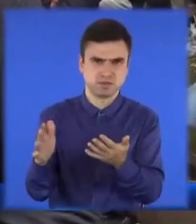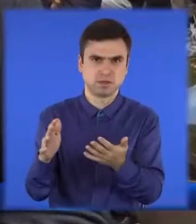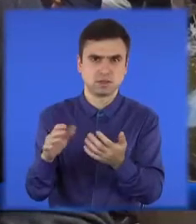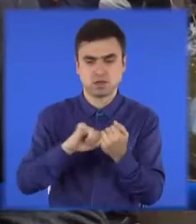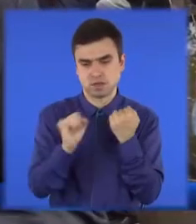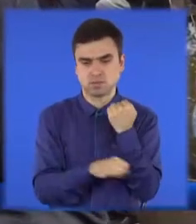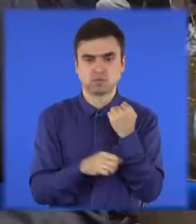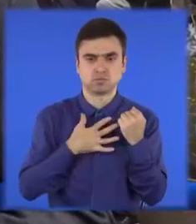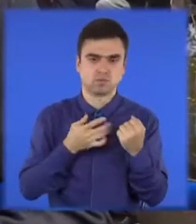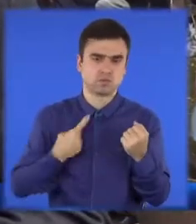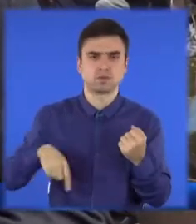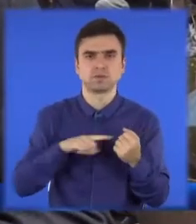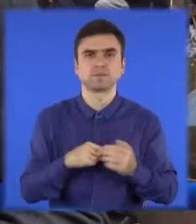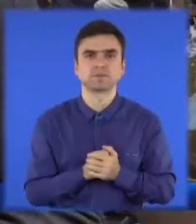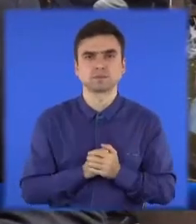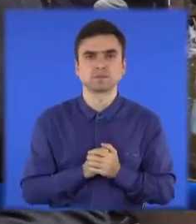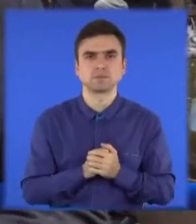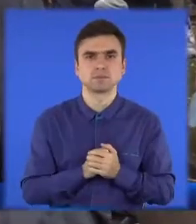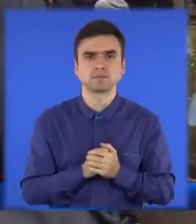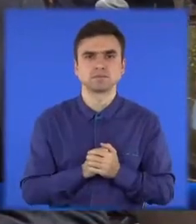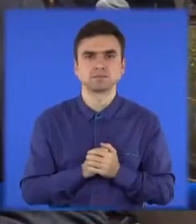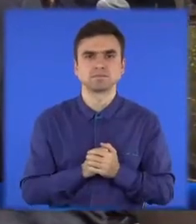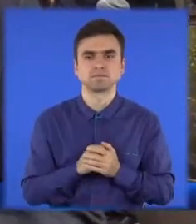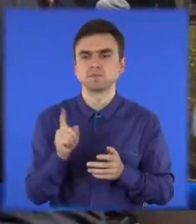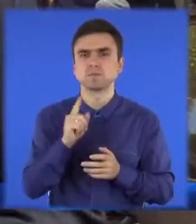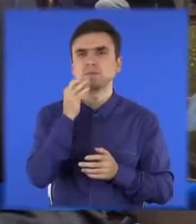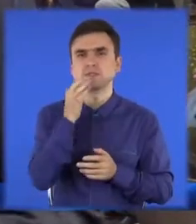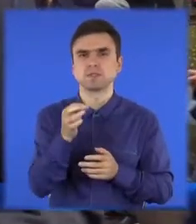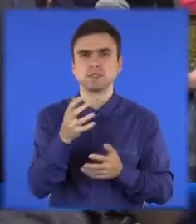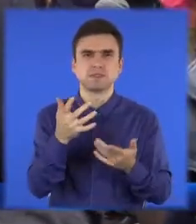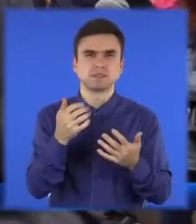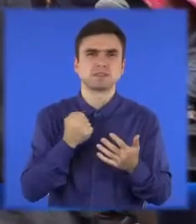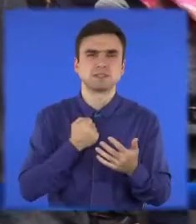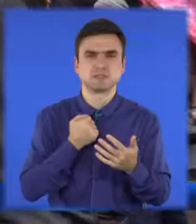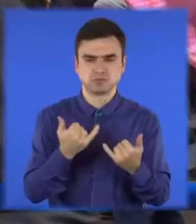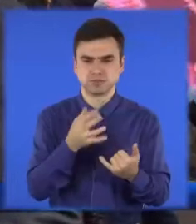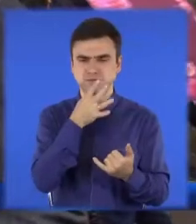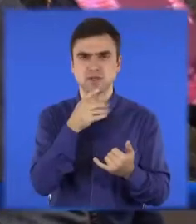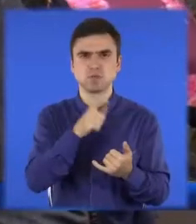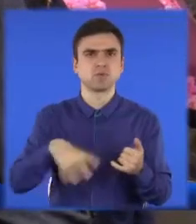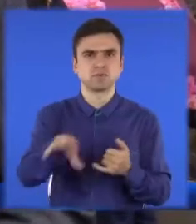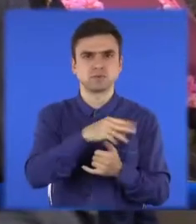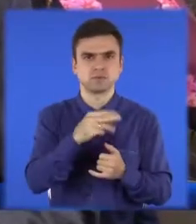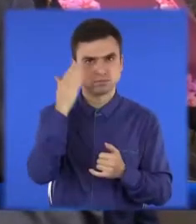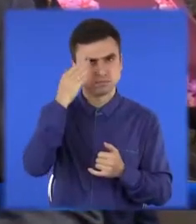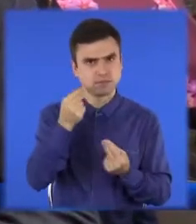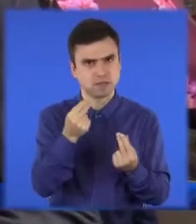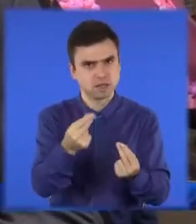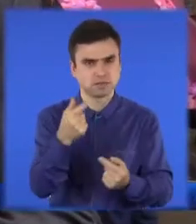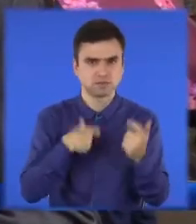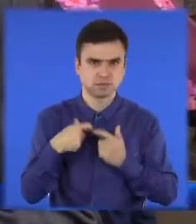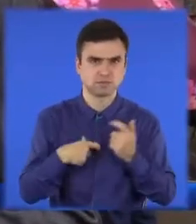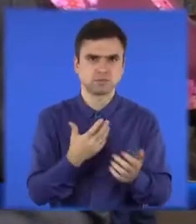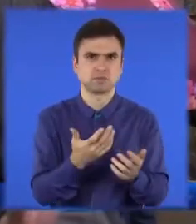Что хотел сказать отдельно? По моему глубокому убеждению, в последнее время наше общество стало слишком меркантильным. И все